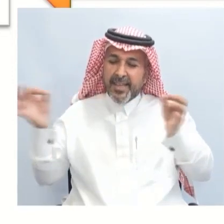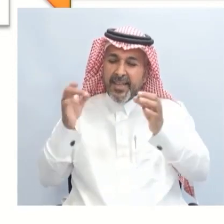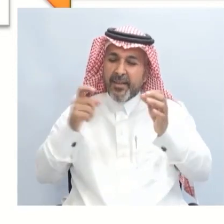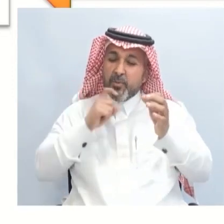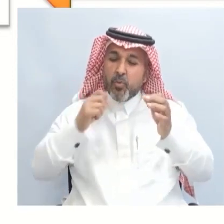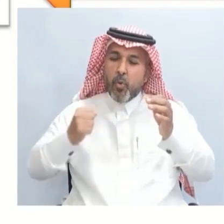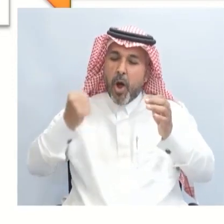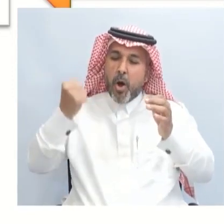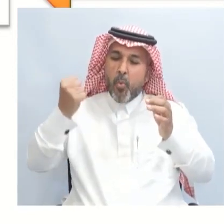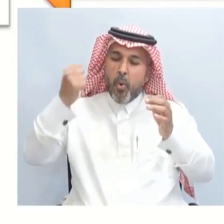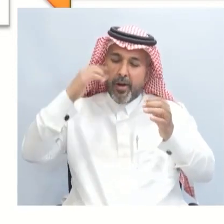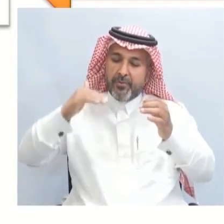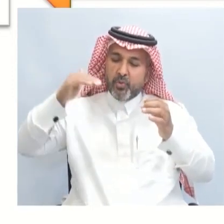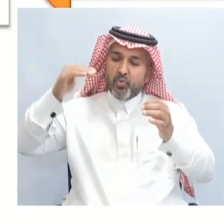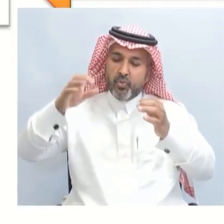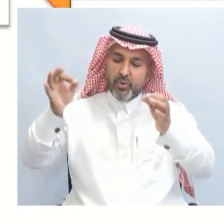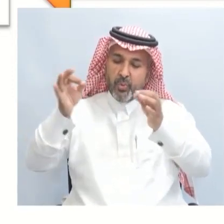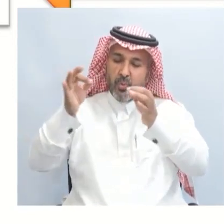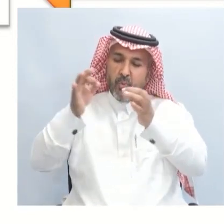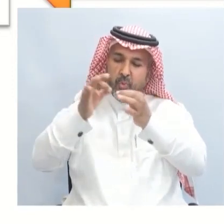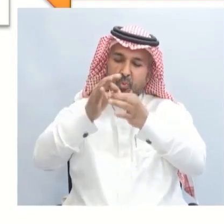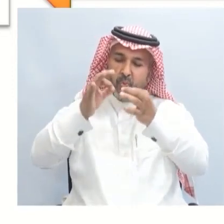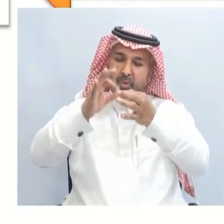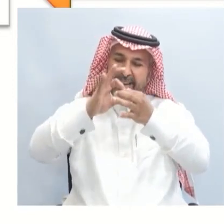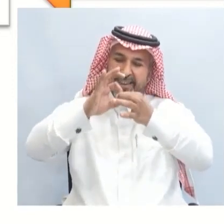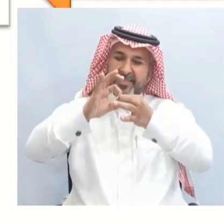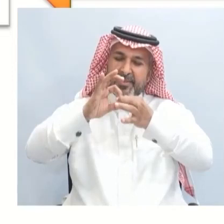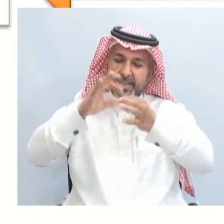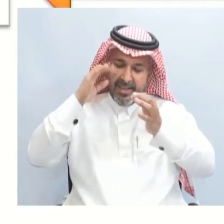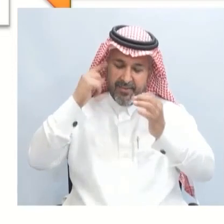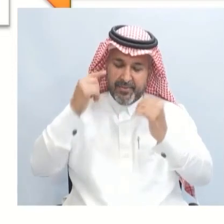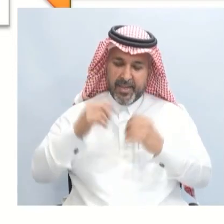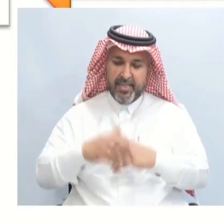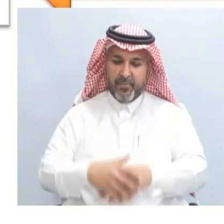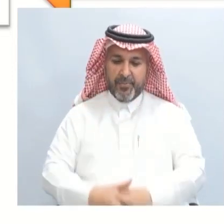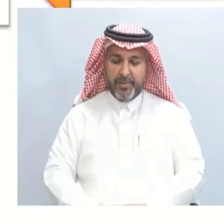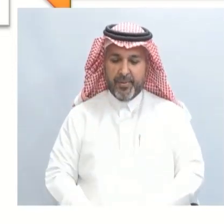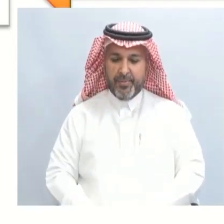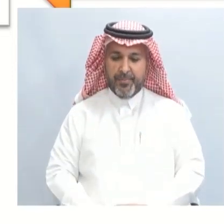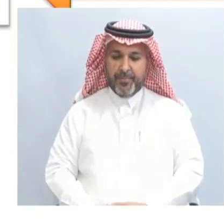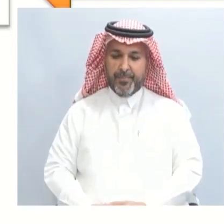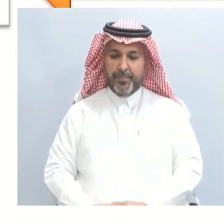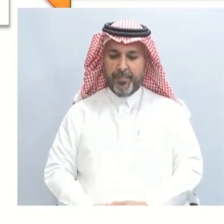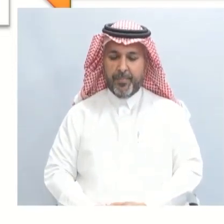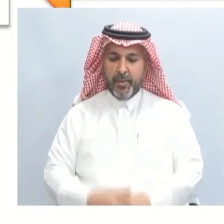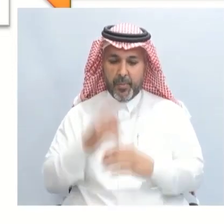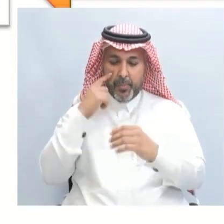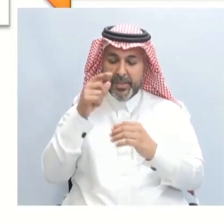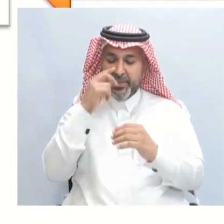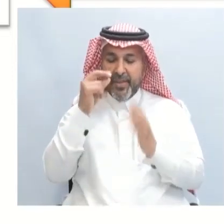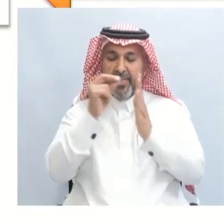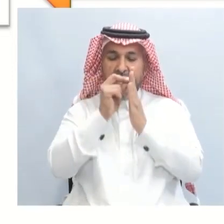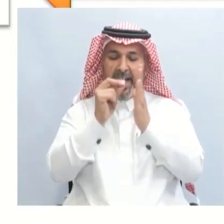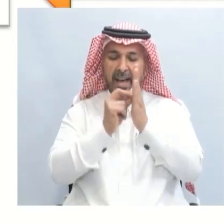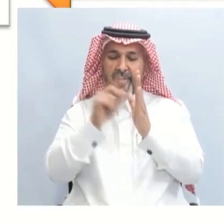الايسر متساوي اذا الطرف الايمن يضم في الطرف الايسر ناخذه كعامل مشترك علامه